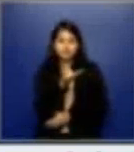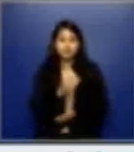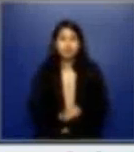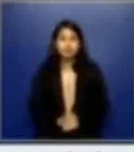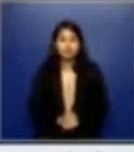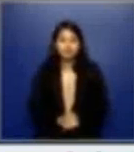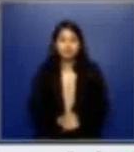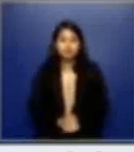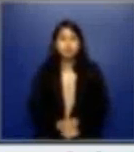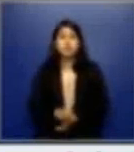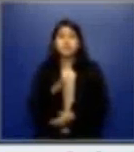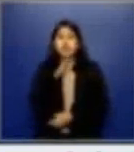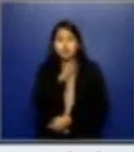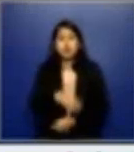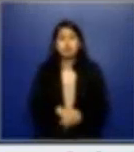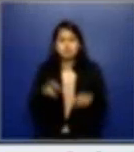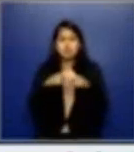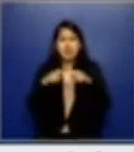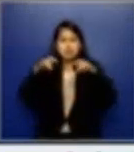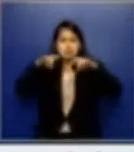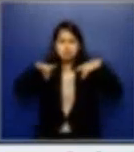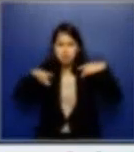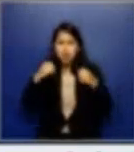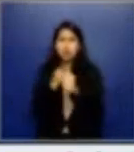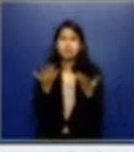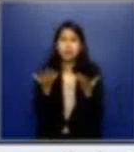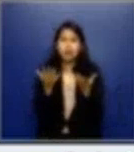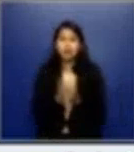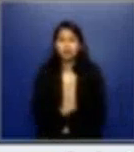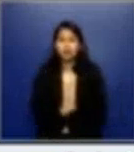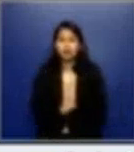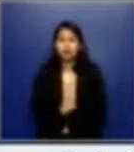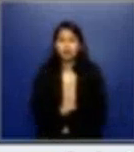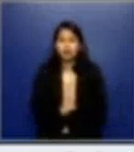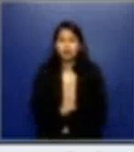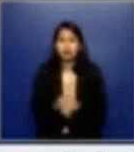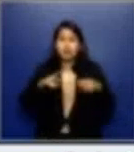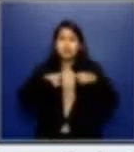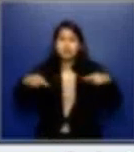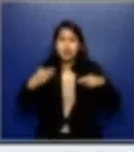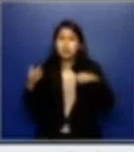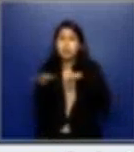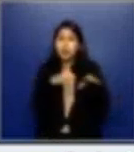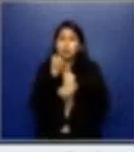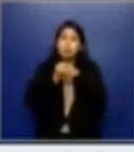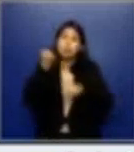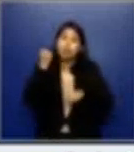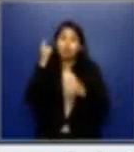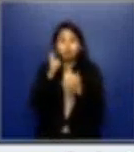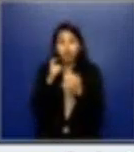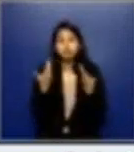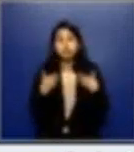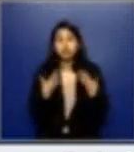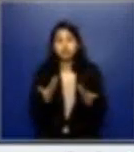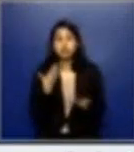แก้ปัญหาถ้าไม่ตรงแล้วจะต้องทำยังไงต่อเขาจะต้องเตรียมเชือกไว้กี่เส้นผูกคอตายหรือถ้